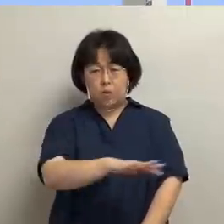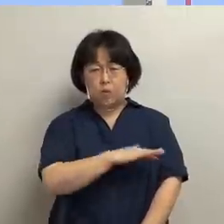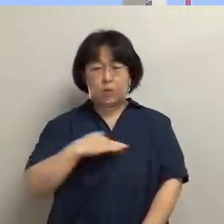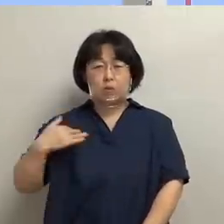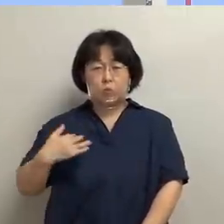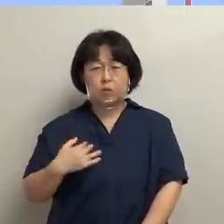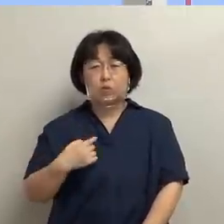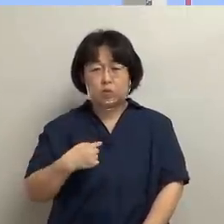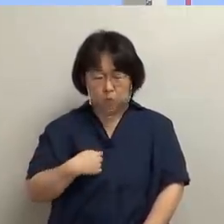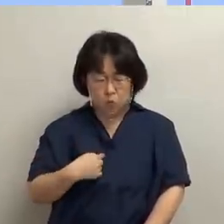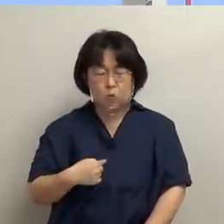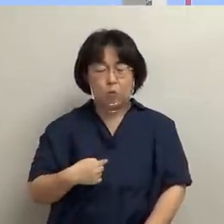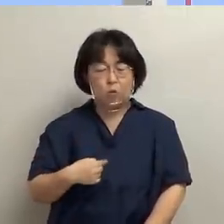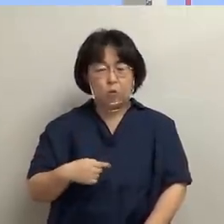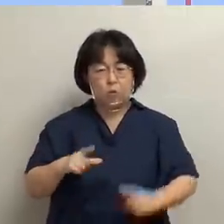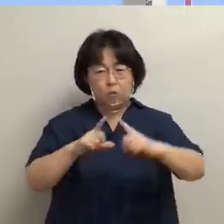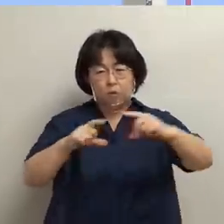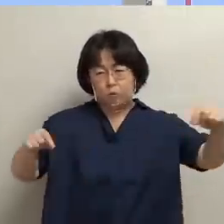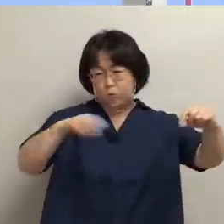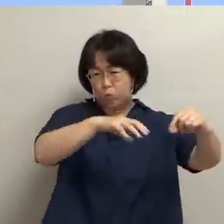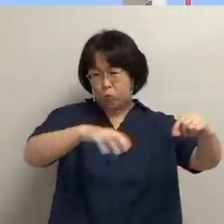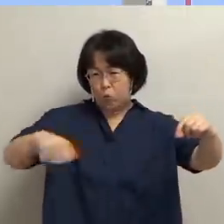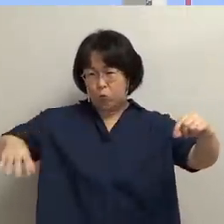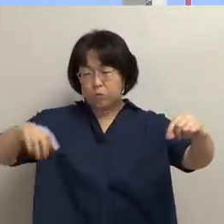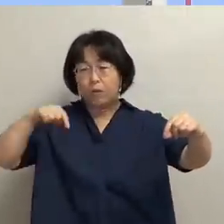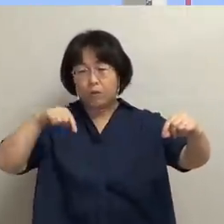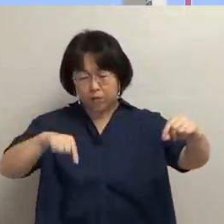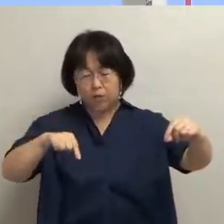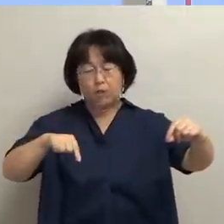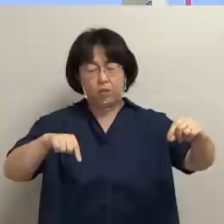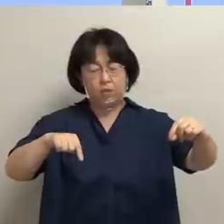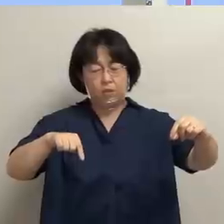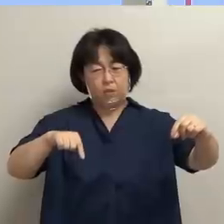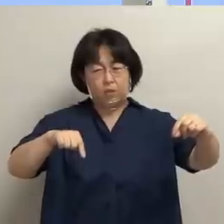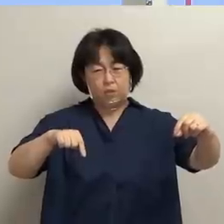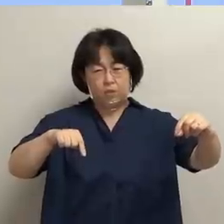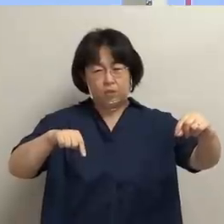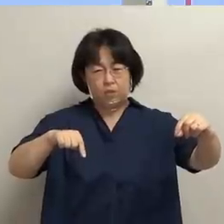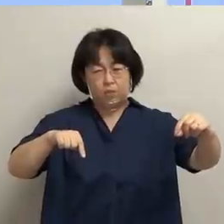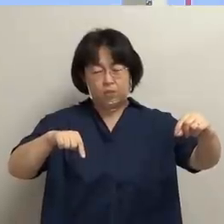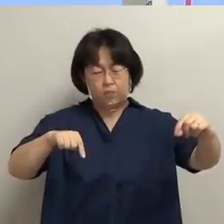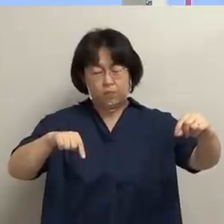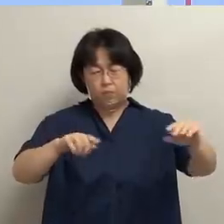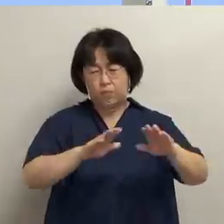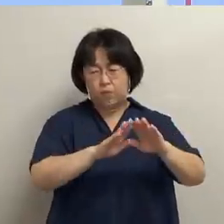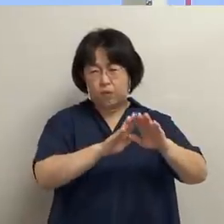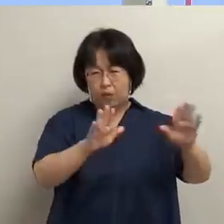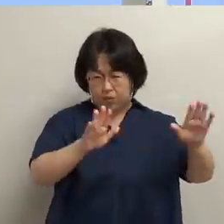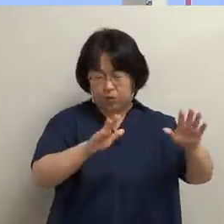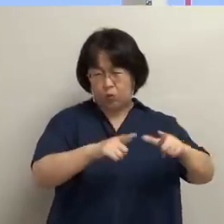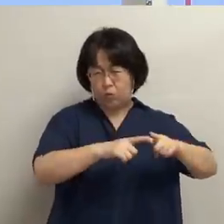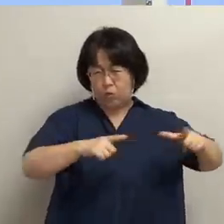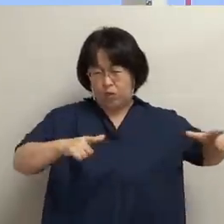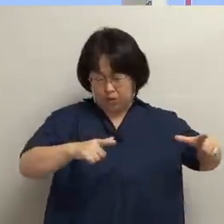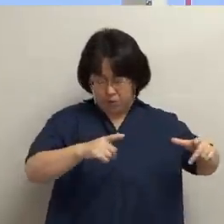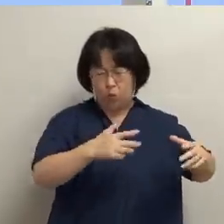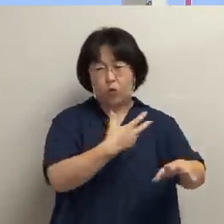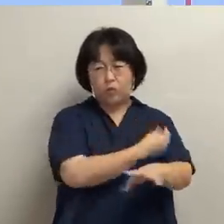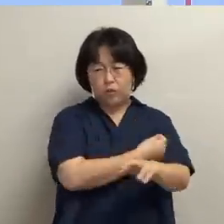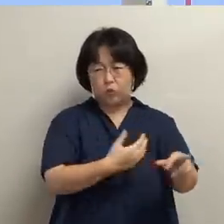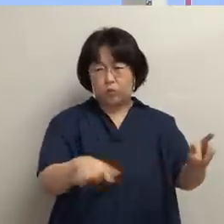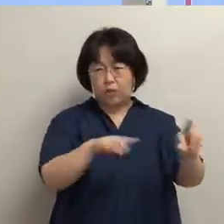あの各都道府県で実施今解説されている大規模接種センターのデータあの